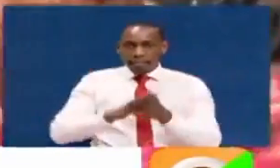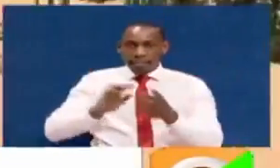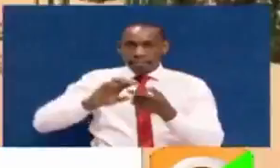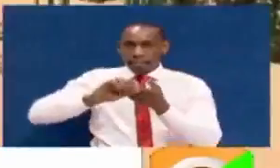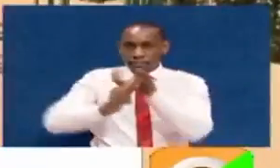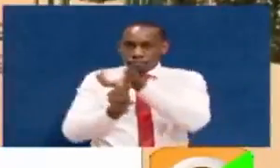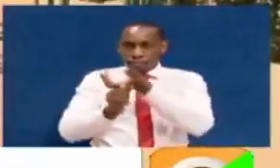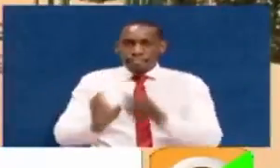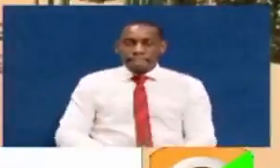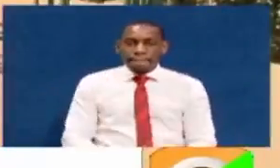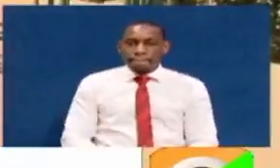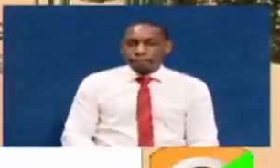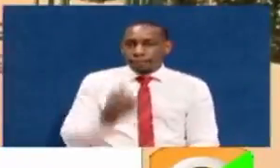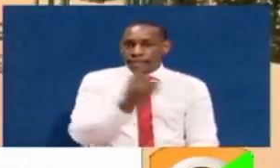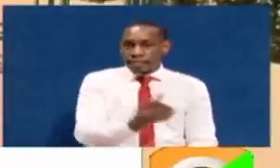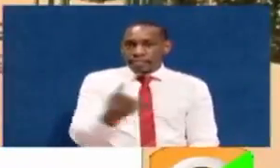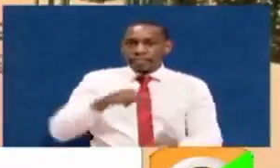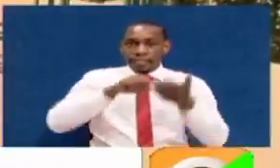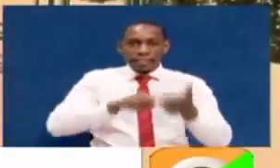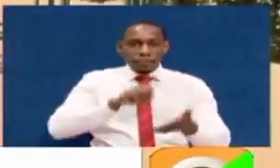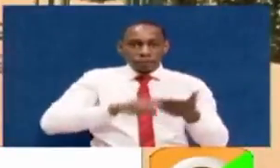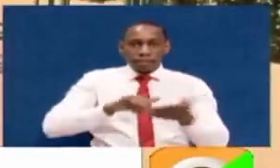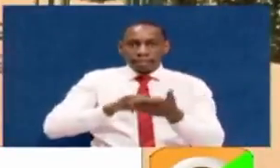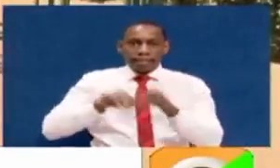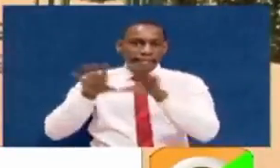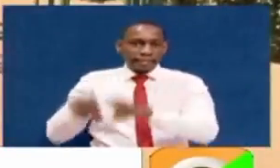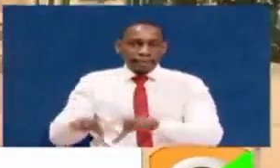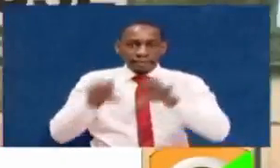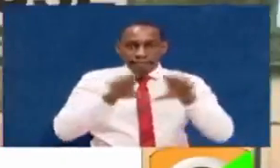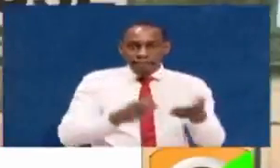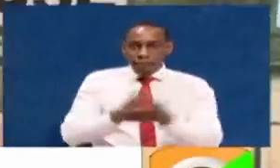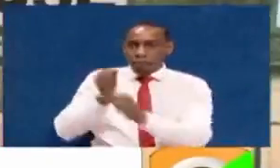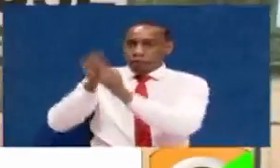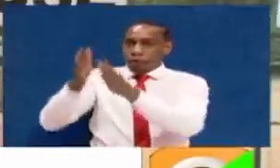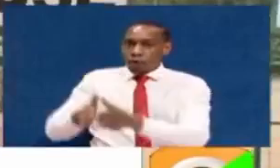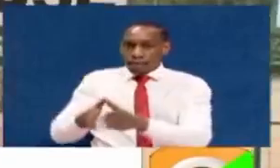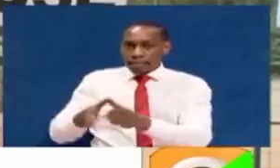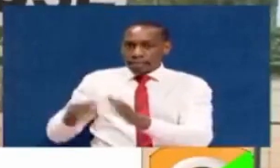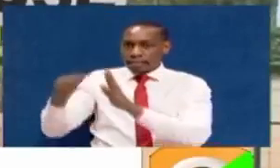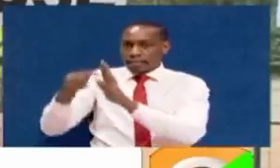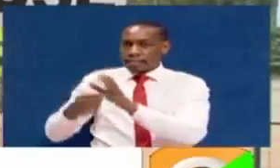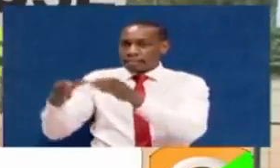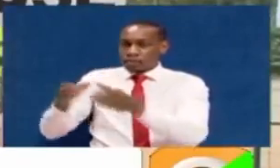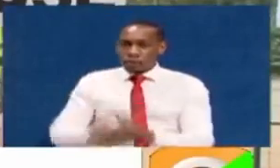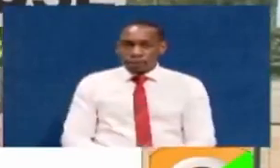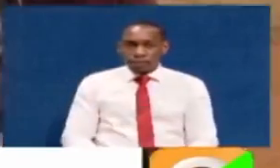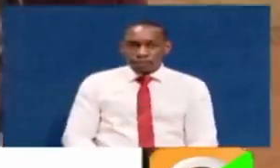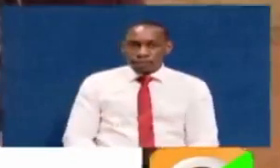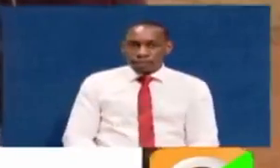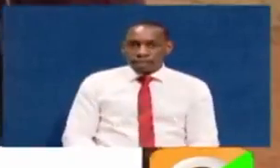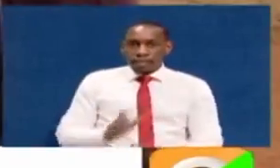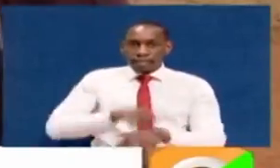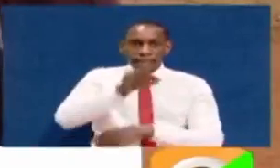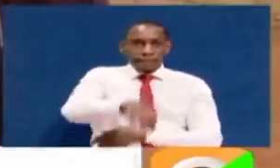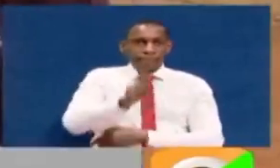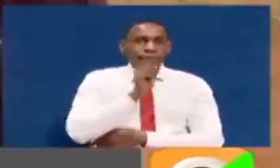kidole. Each of them insisting that the abuses were mated by employees of the listed firm. Mimi nimeweza kutega